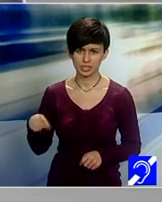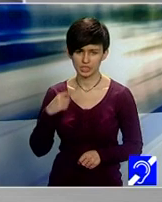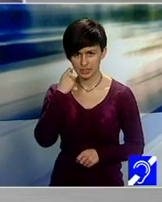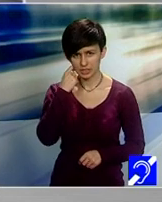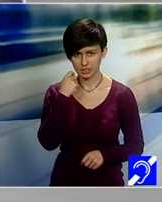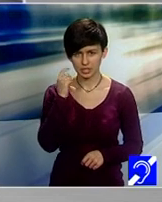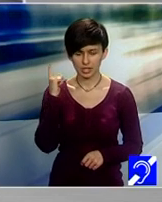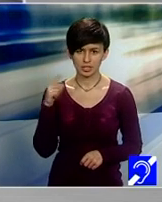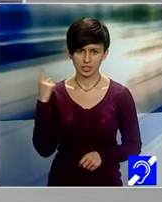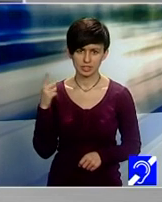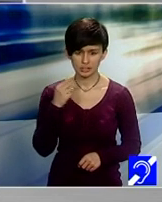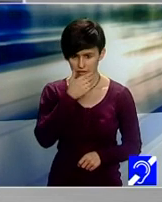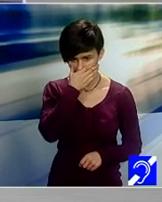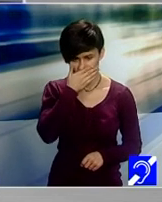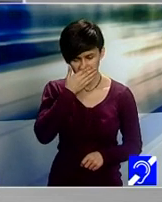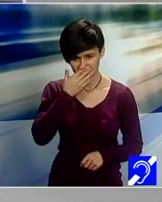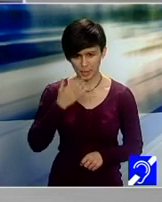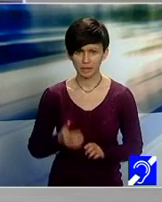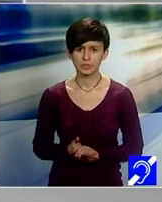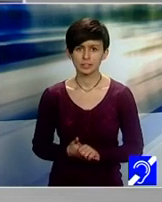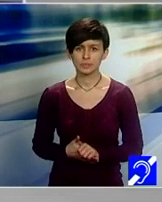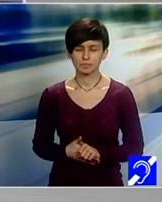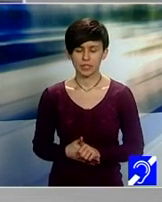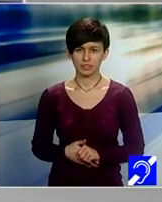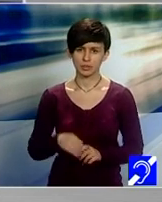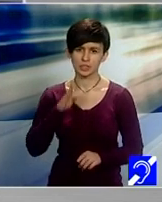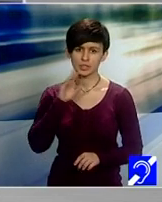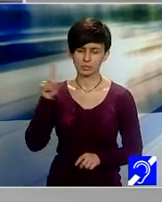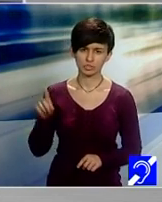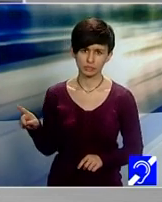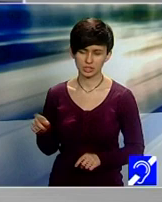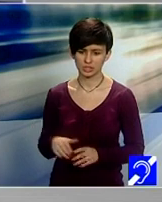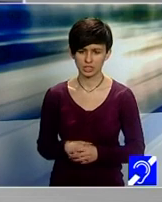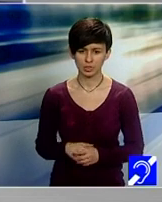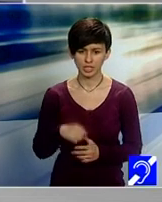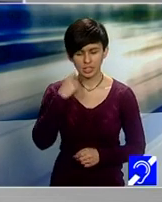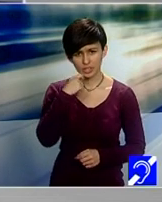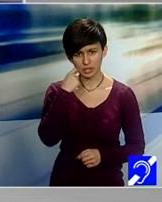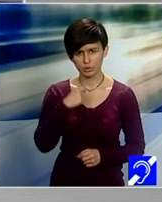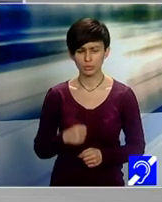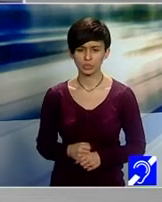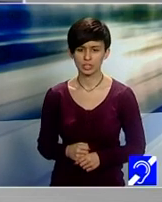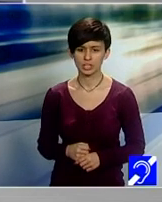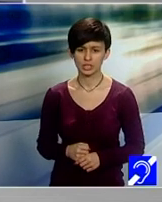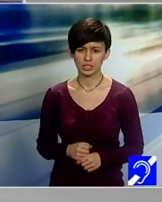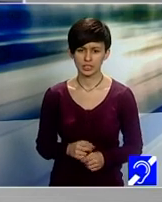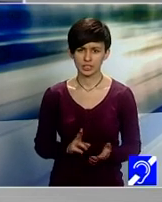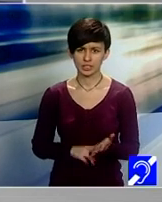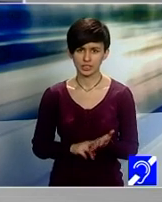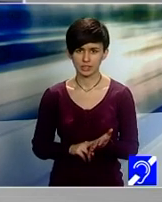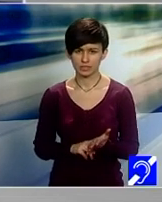16 județe, cu precădere din județul Buzău, Neamț, Cluj, Vâlcea,